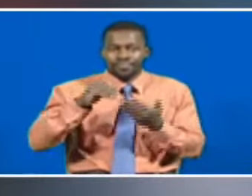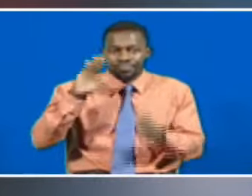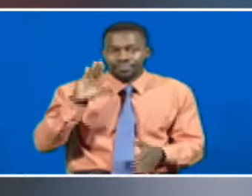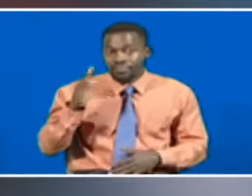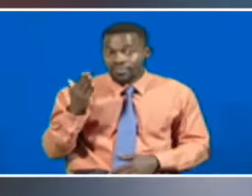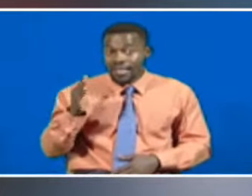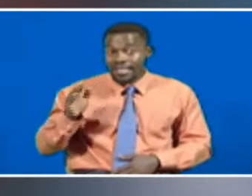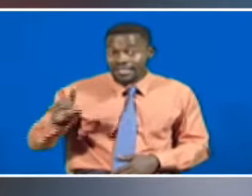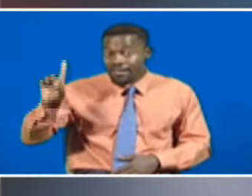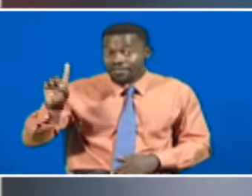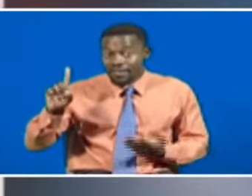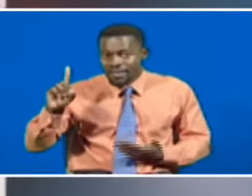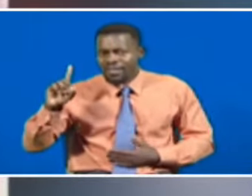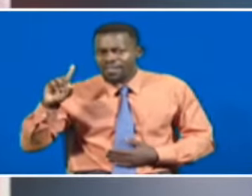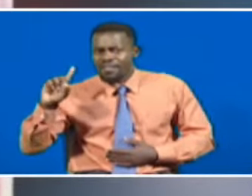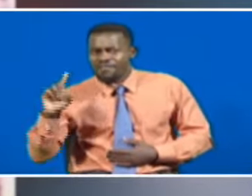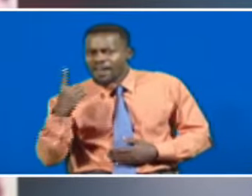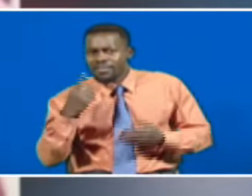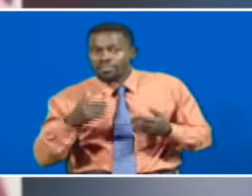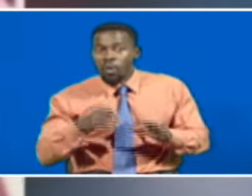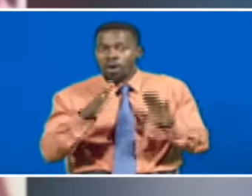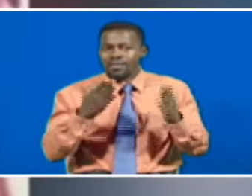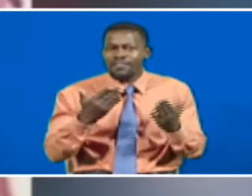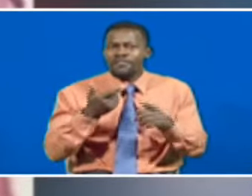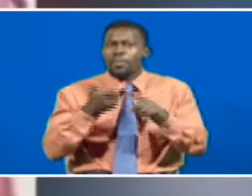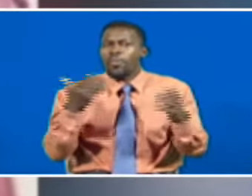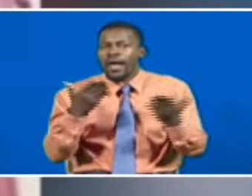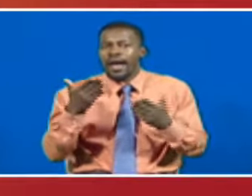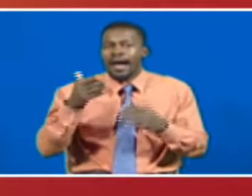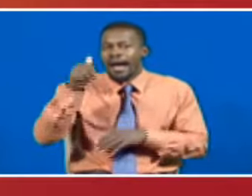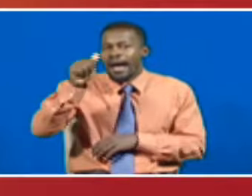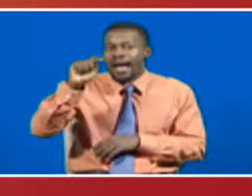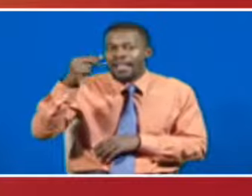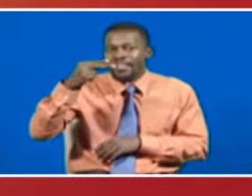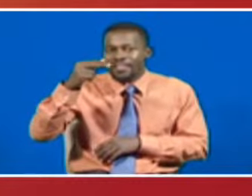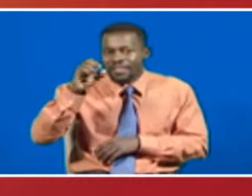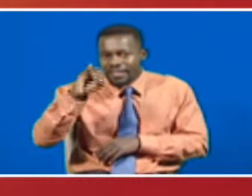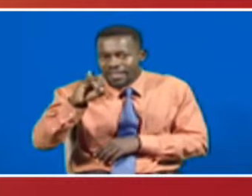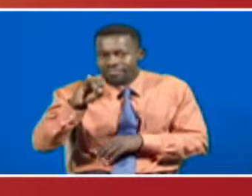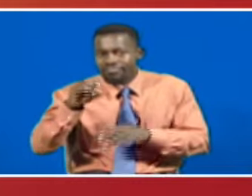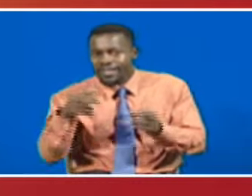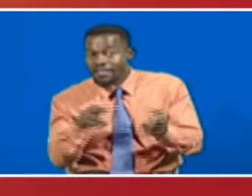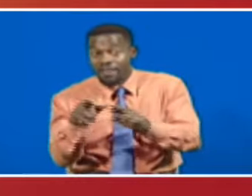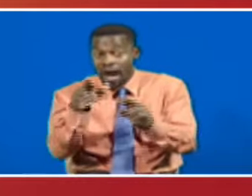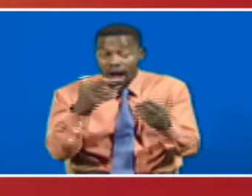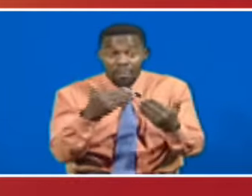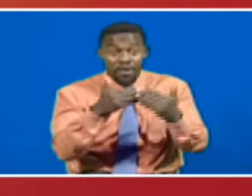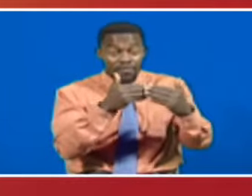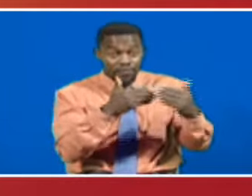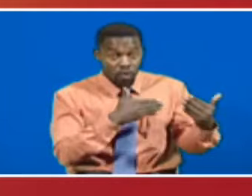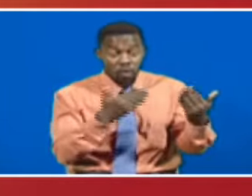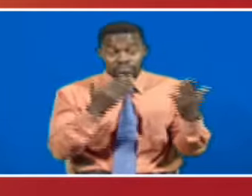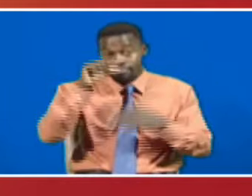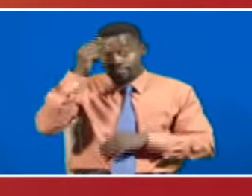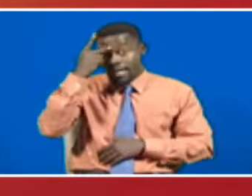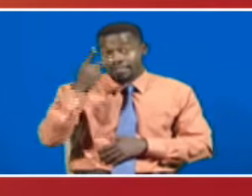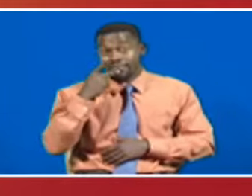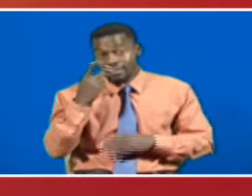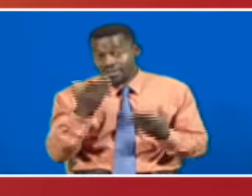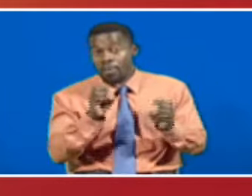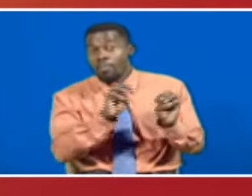familia watoto wanane ni mzaliwa wa eneo la Athiriva kabla ya wazazi wake kuhamia Kitui. Alipewa malezi na mzazi